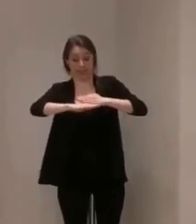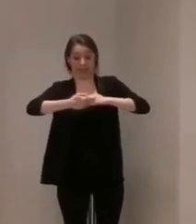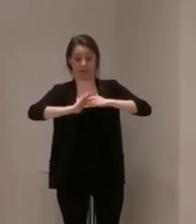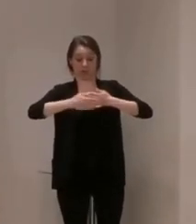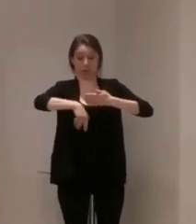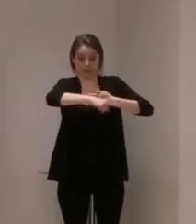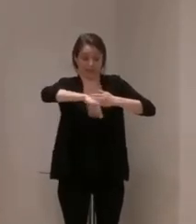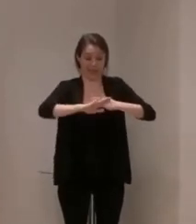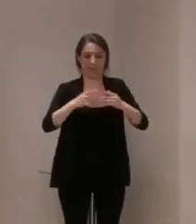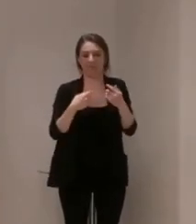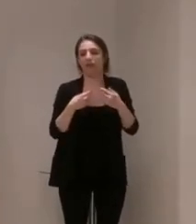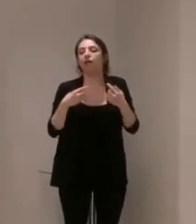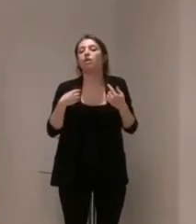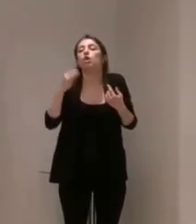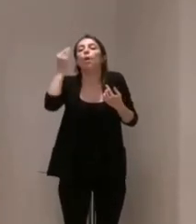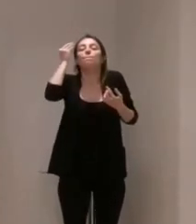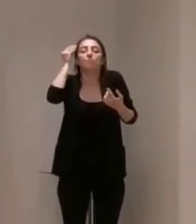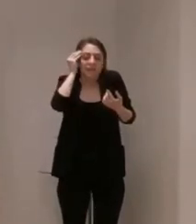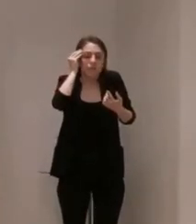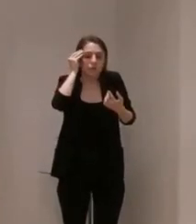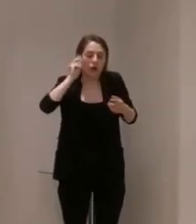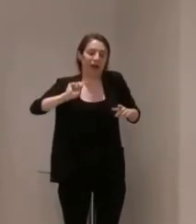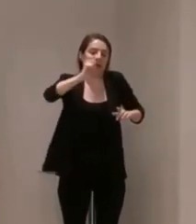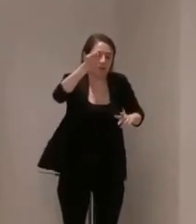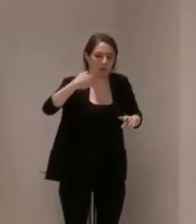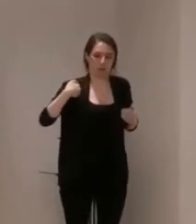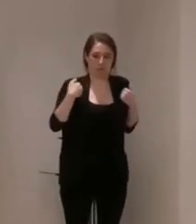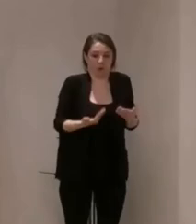Estem convençuts que això ho aconseguirem abans que es torni,